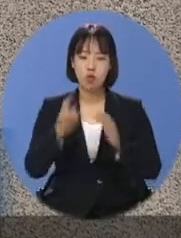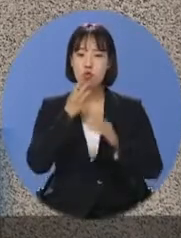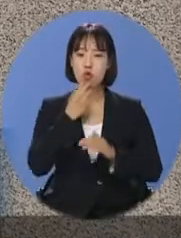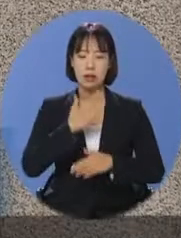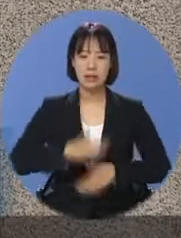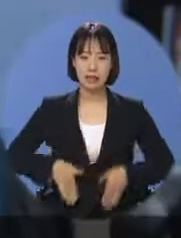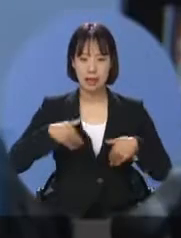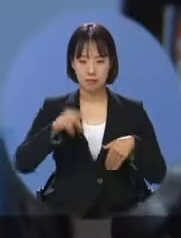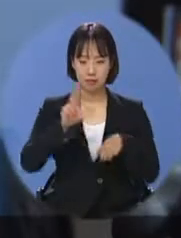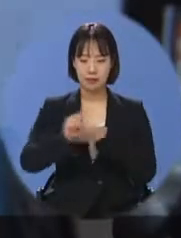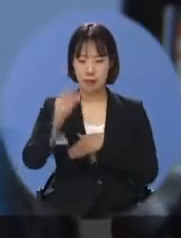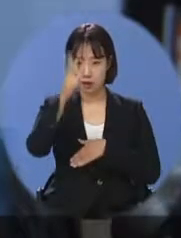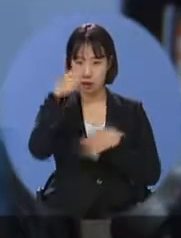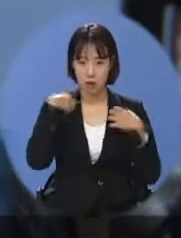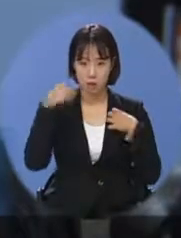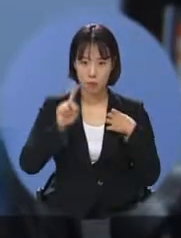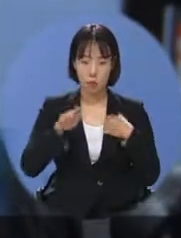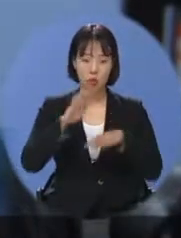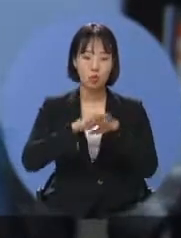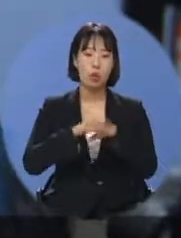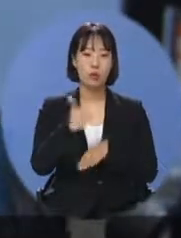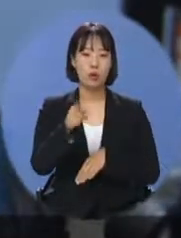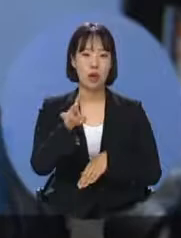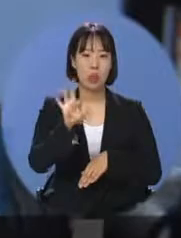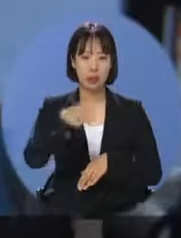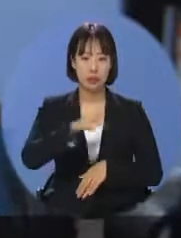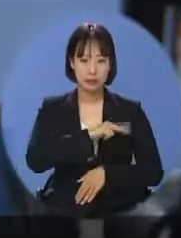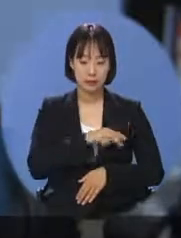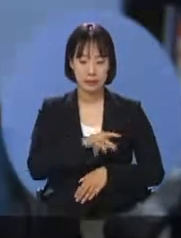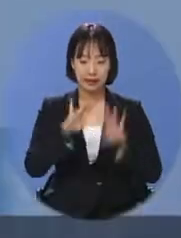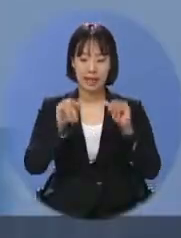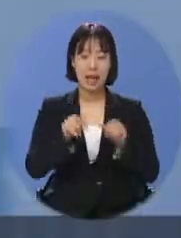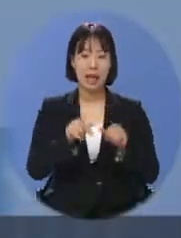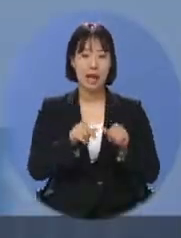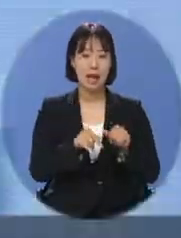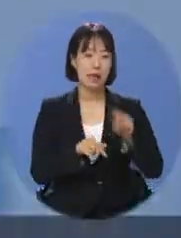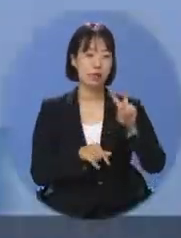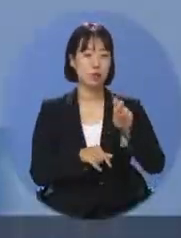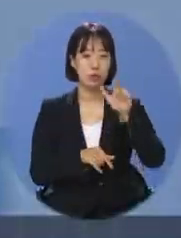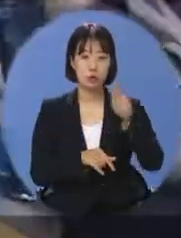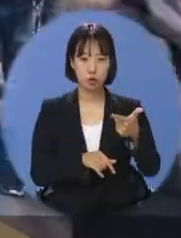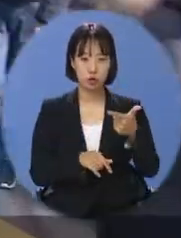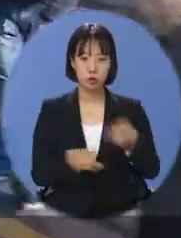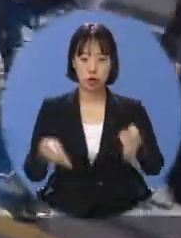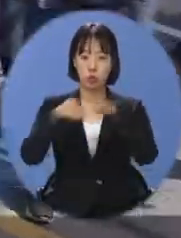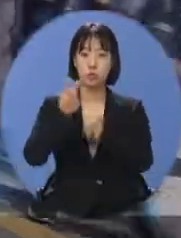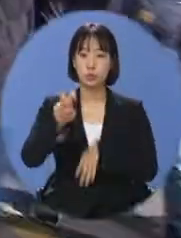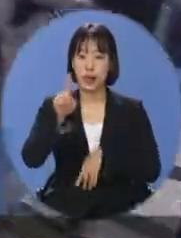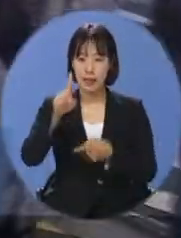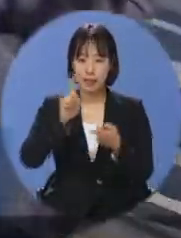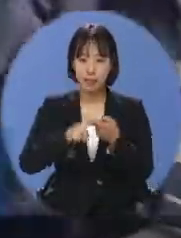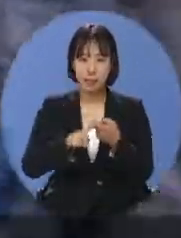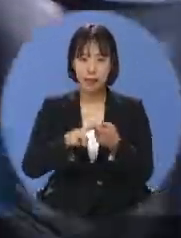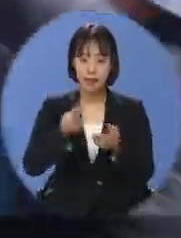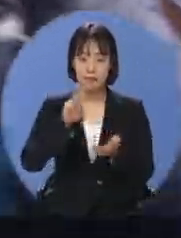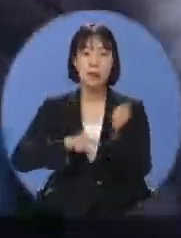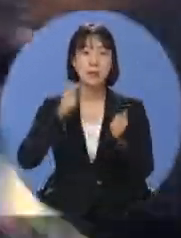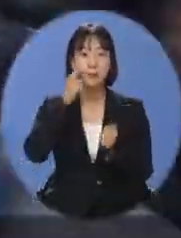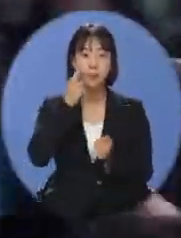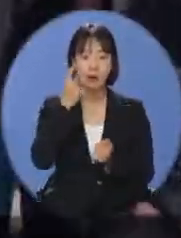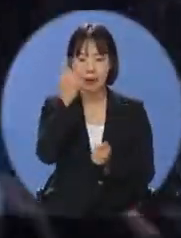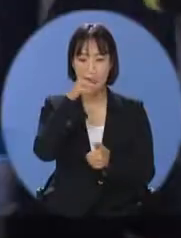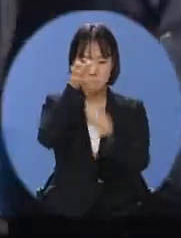손 의원이 매입한 목포시 근대역사문화공간 내 토지 26필지와 건물 21채에 대한 몰수 보전